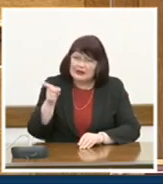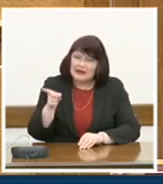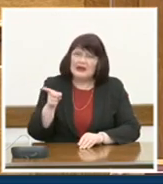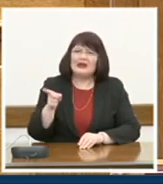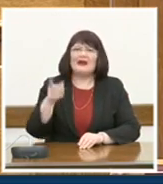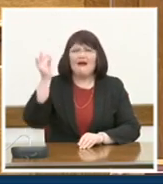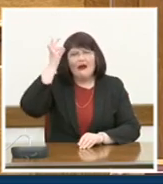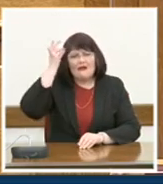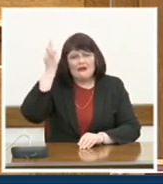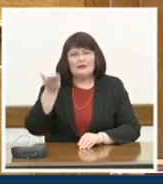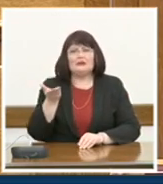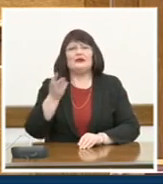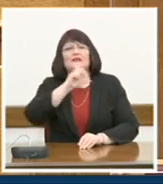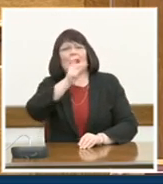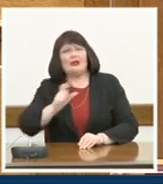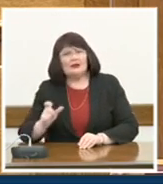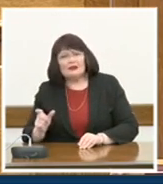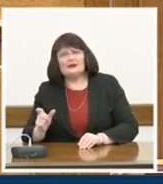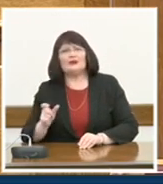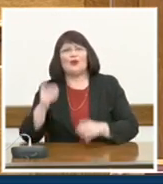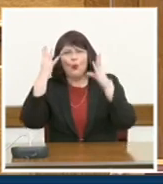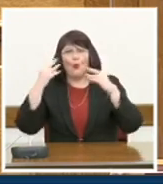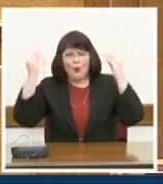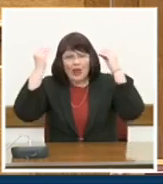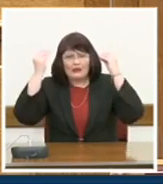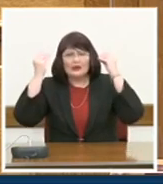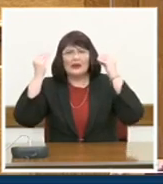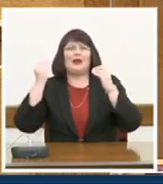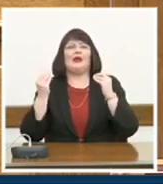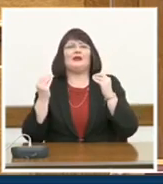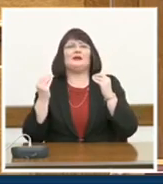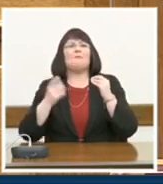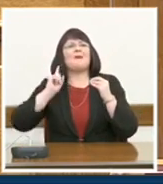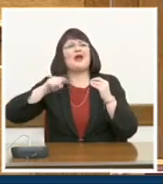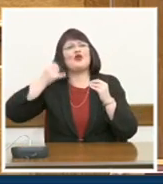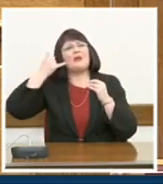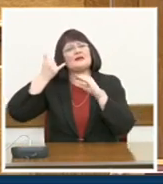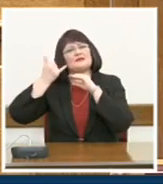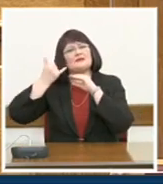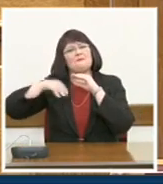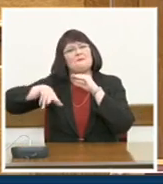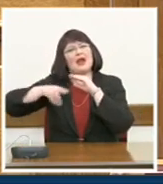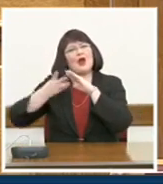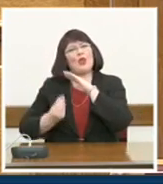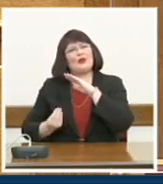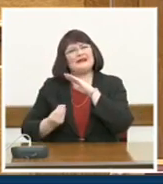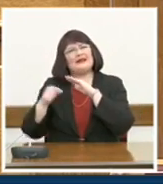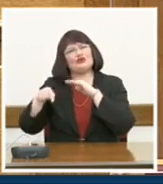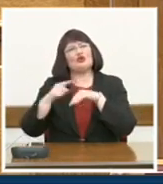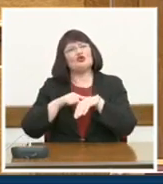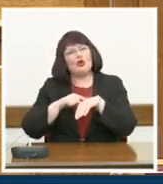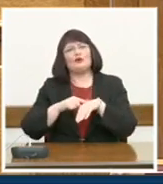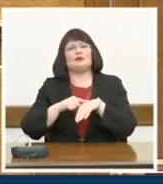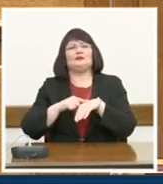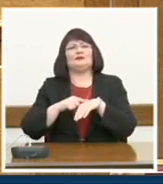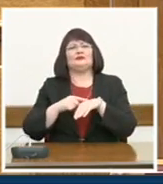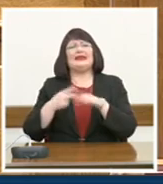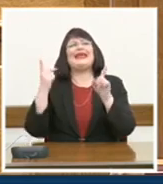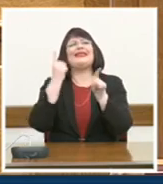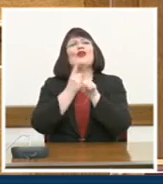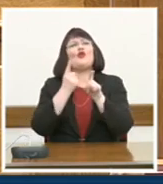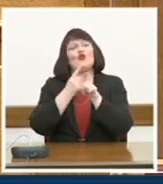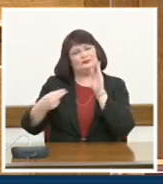Γαλλία, η Ιταλία, η Ολλανδία. Μάλιστα, η σοσιαλδημοκρατική κυβέρνηση της Ισπανίας,